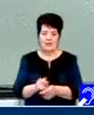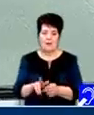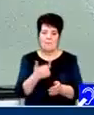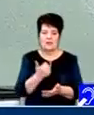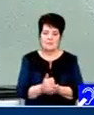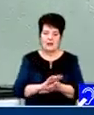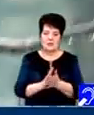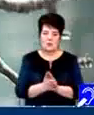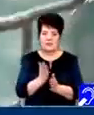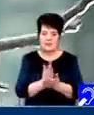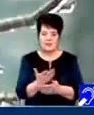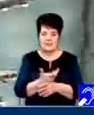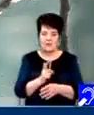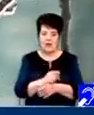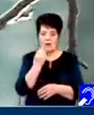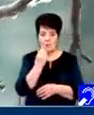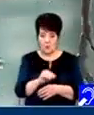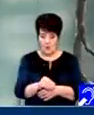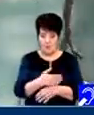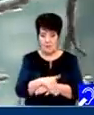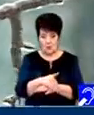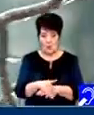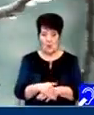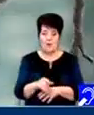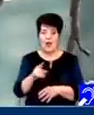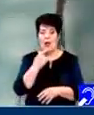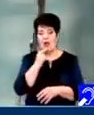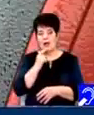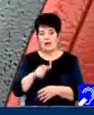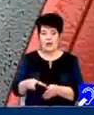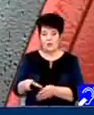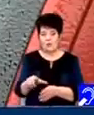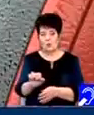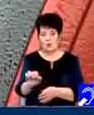principale, situația este ceva mai bună, străduțele sunt greu accesibile.